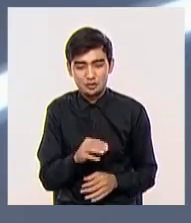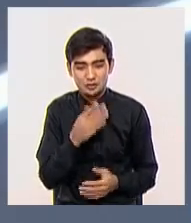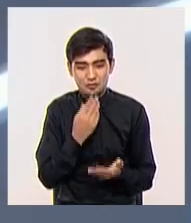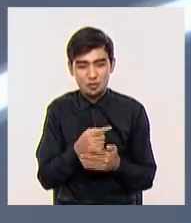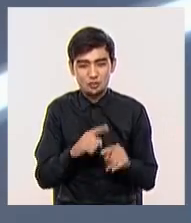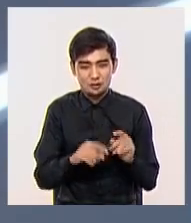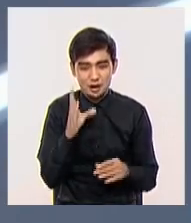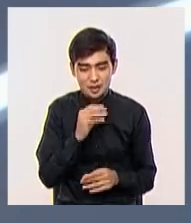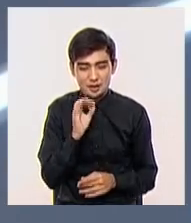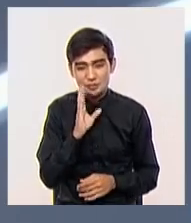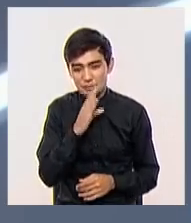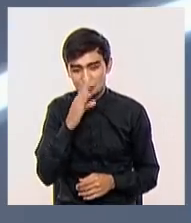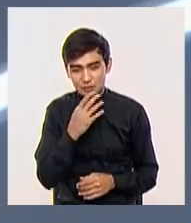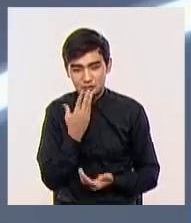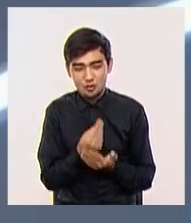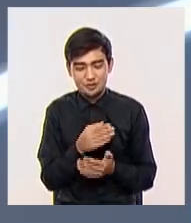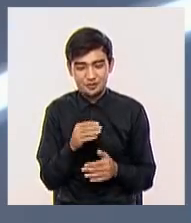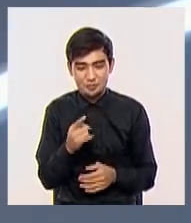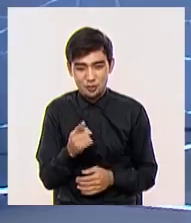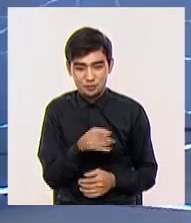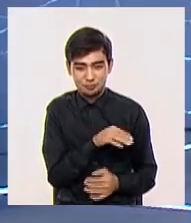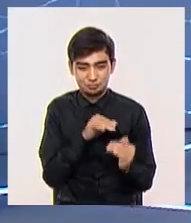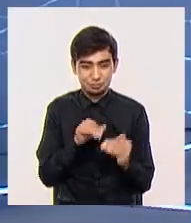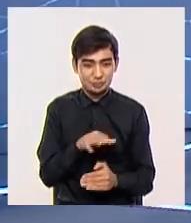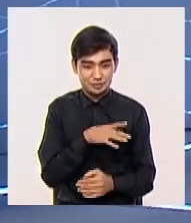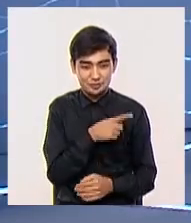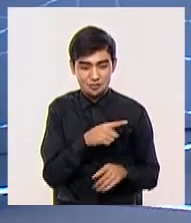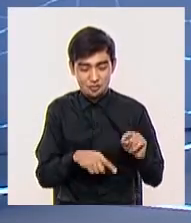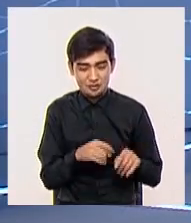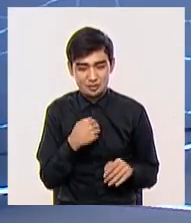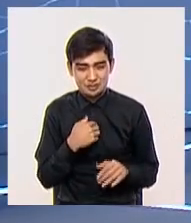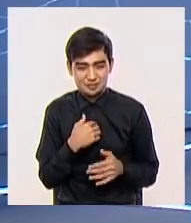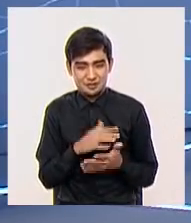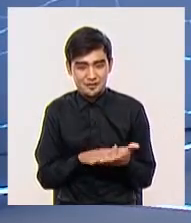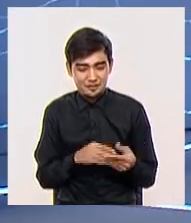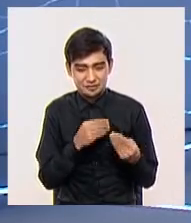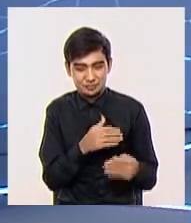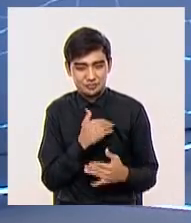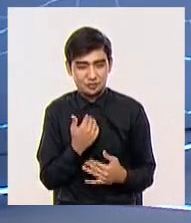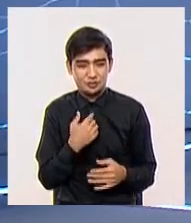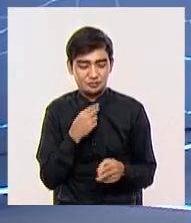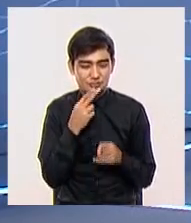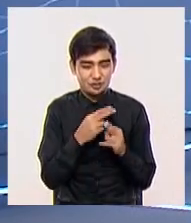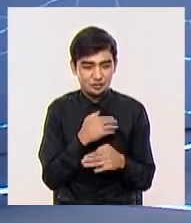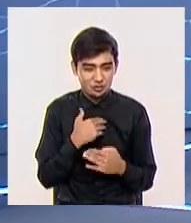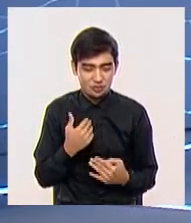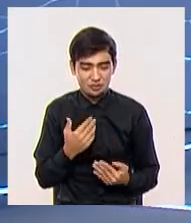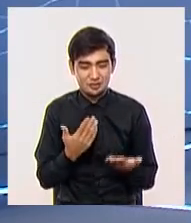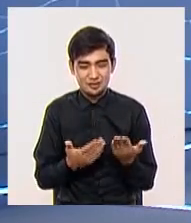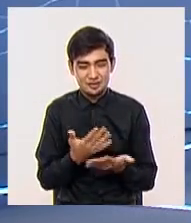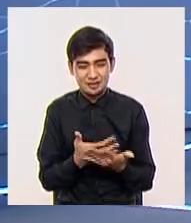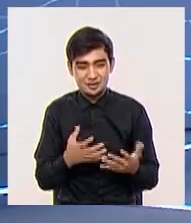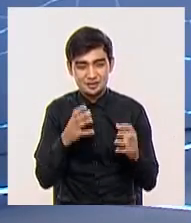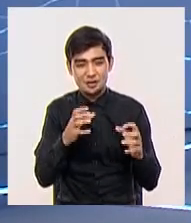кей атана баласын қорласа да туғанының үстінен арыз жазуға батпайды? Арыз негізінде жалпы бізде заң